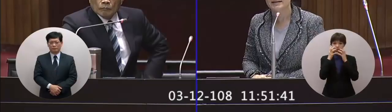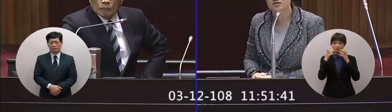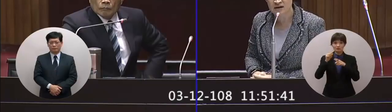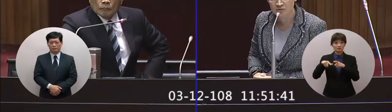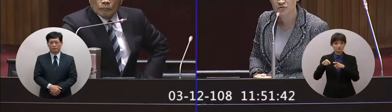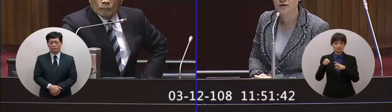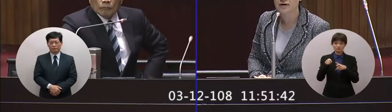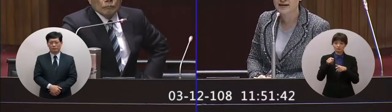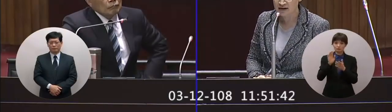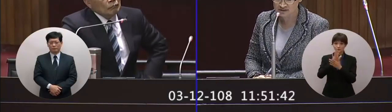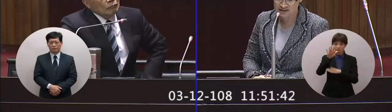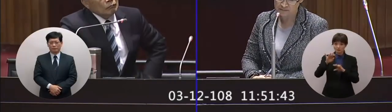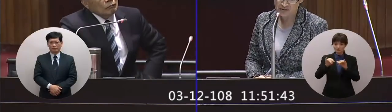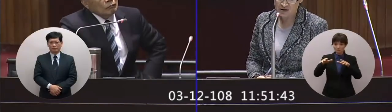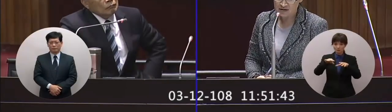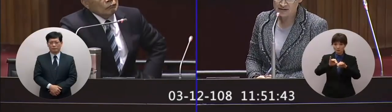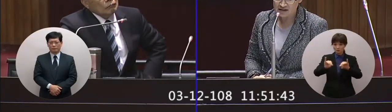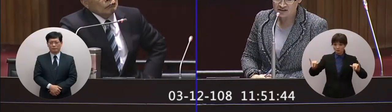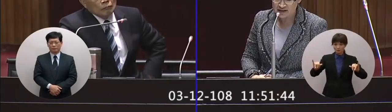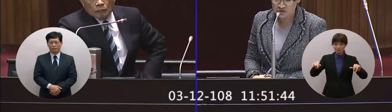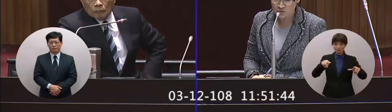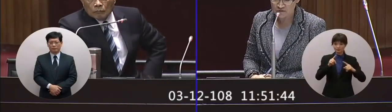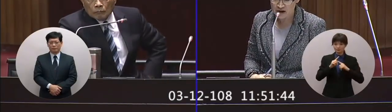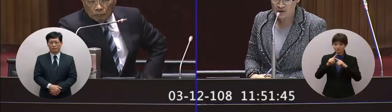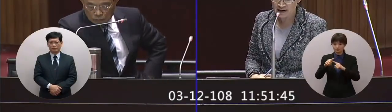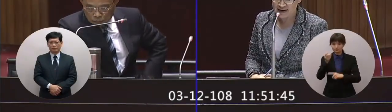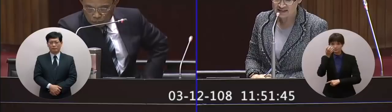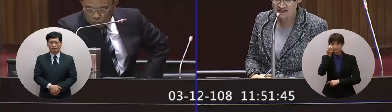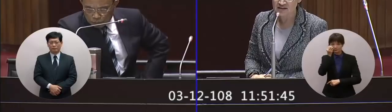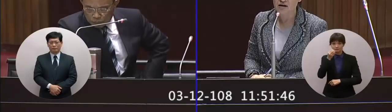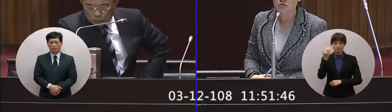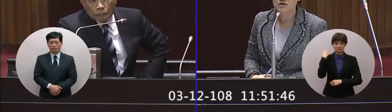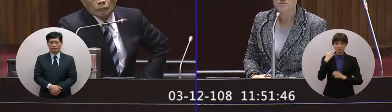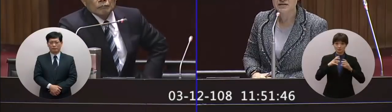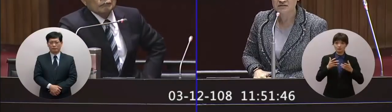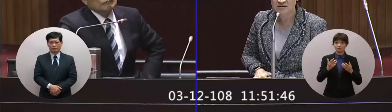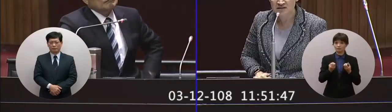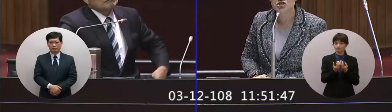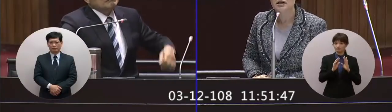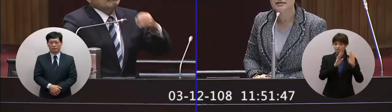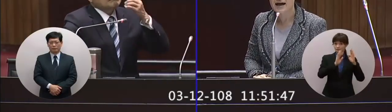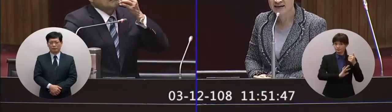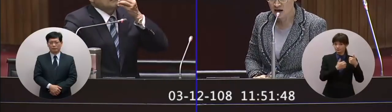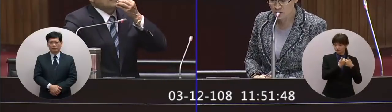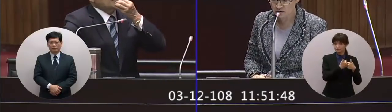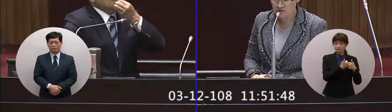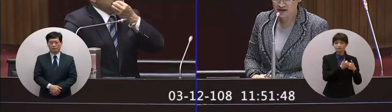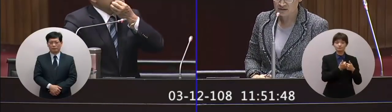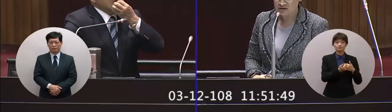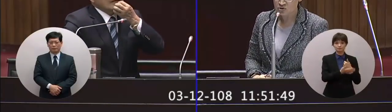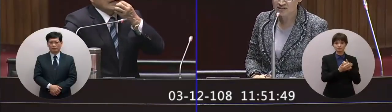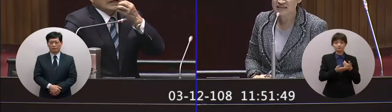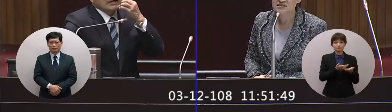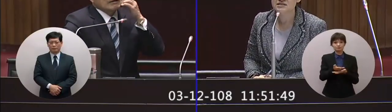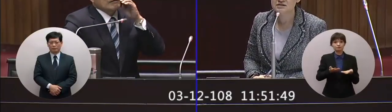定的未来的场域哦，来了解。那当时也由国发会来协调，并责成海洋委员